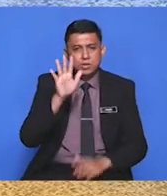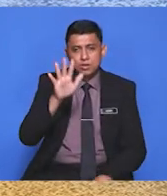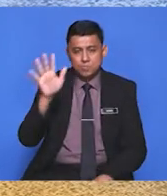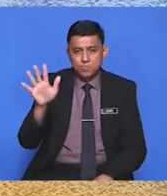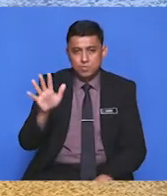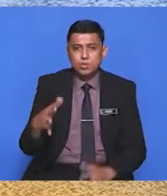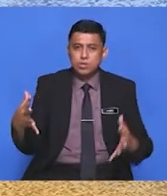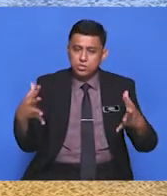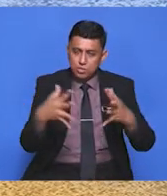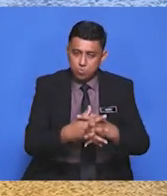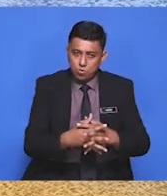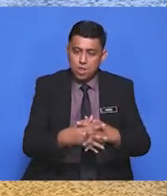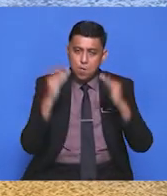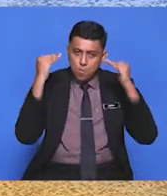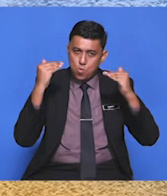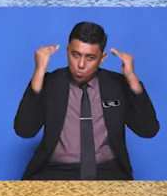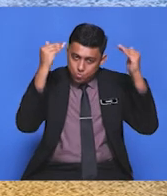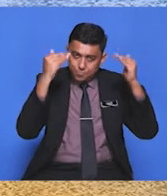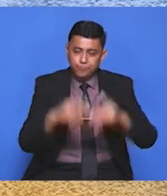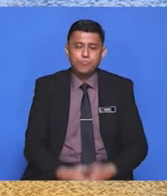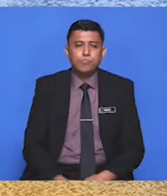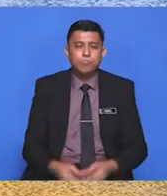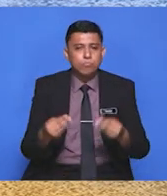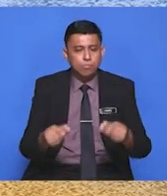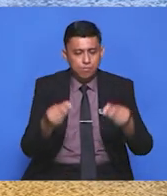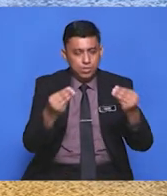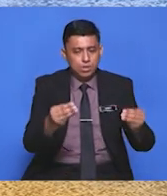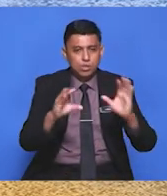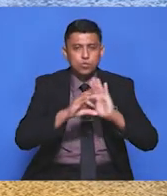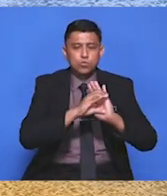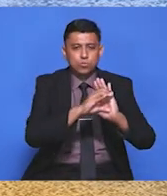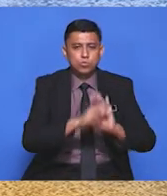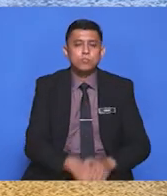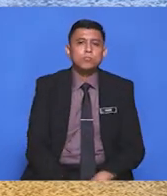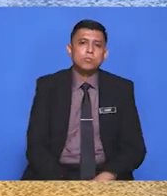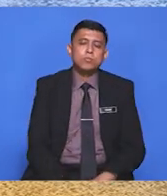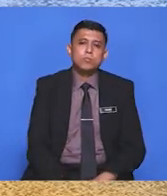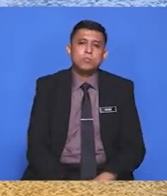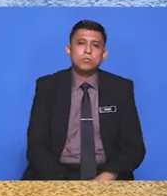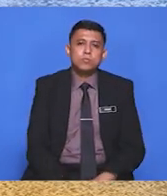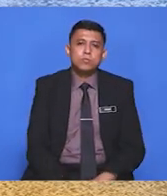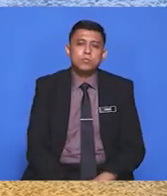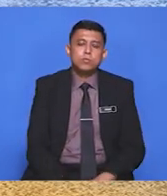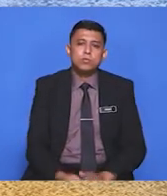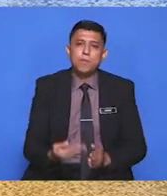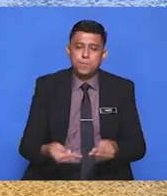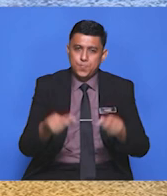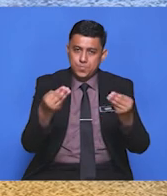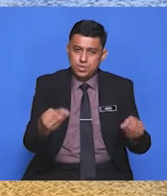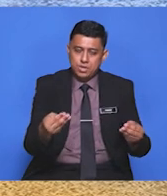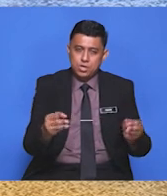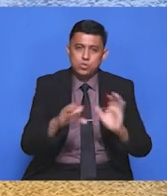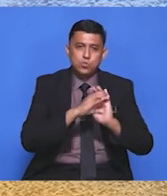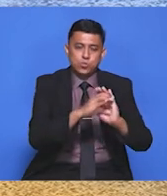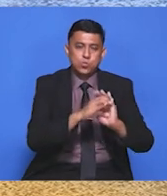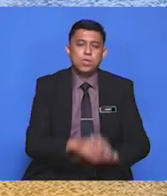kelima-lima campuran promosi ini, iaitu memberikan contoh. Ingat, menjelaskan adalah memberikan contoh